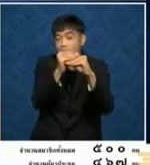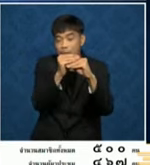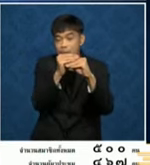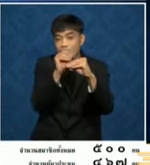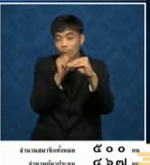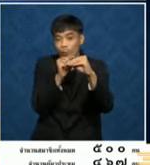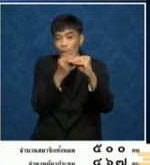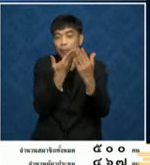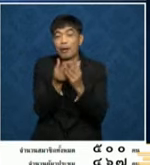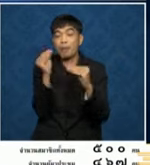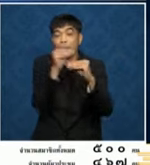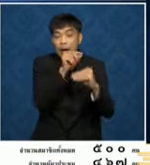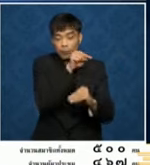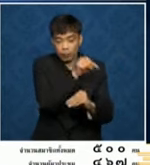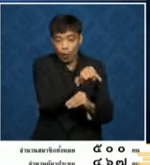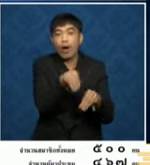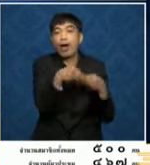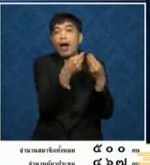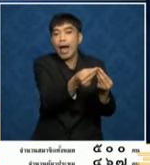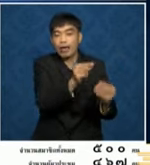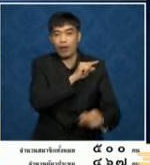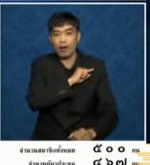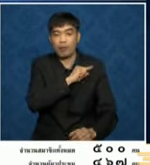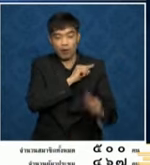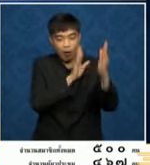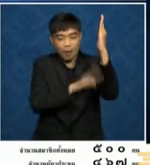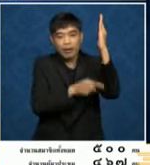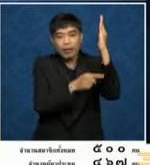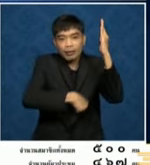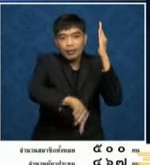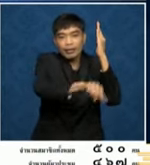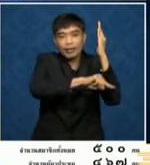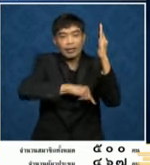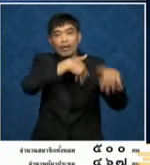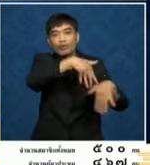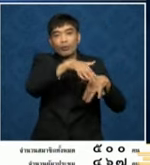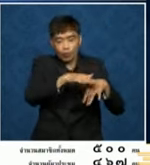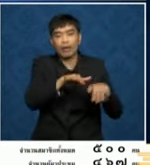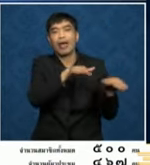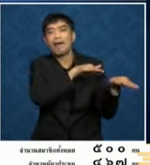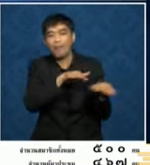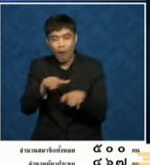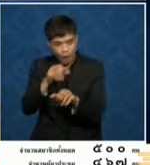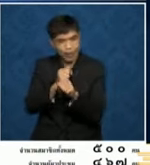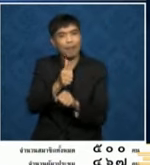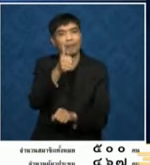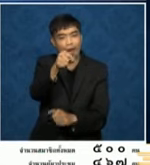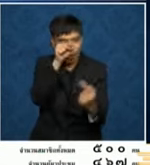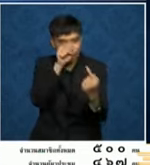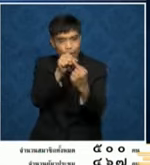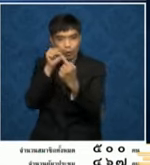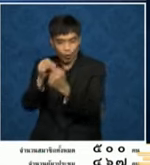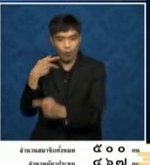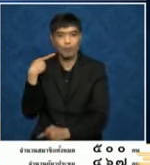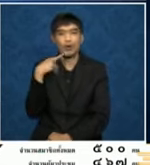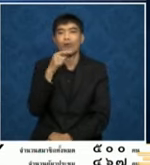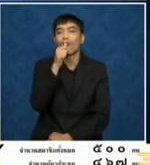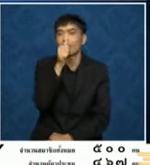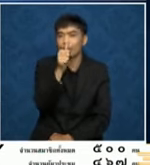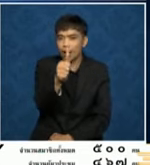ที่รับผิดชอบดิฉันมีความเห็นว่าจะเหมาะสมและสอดรับกับเหตุการณ์ที่เกิดขึ้นในหน่วยงานนั้นและรับผิดชอบ